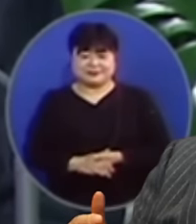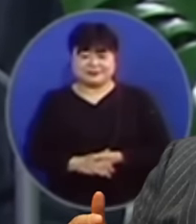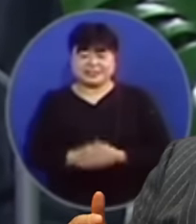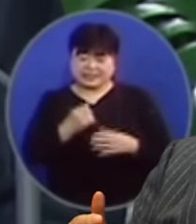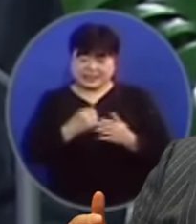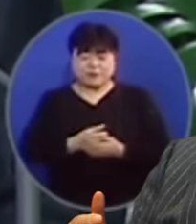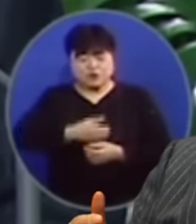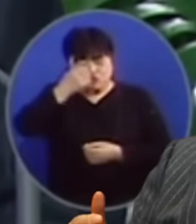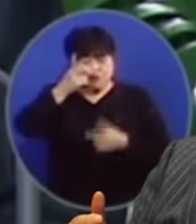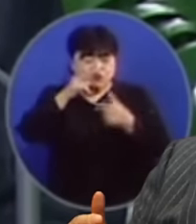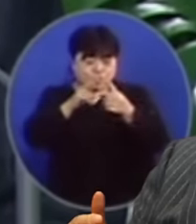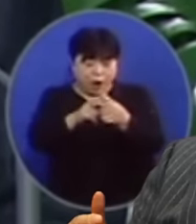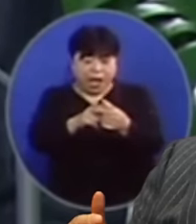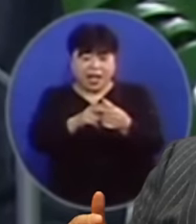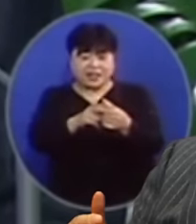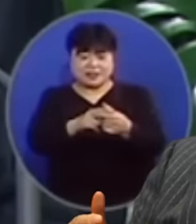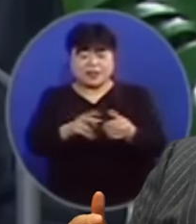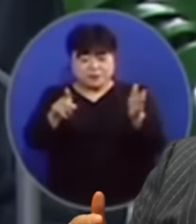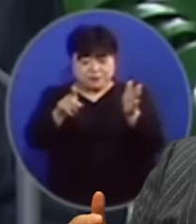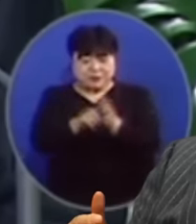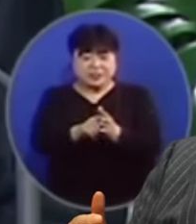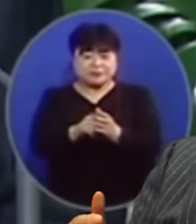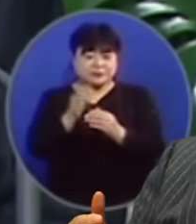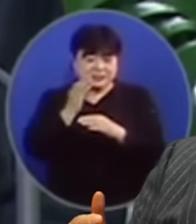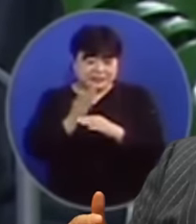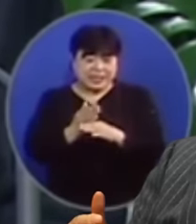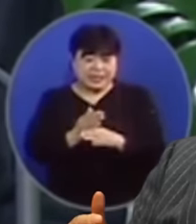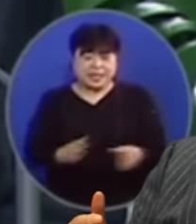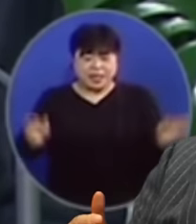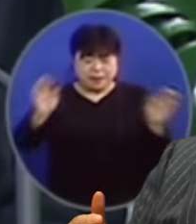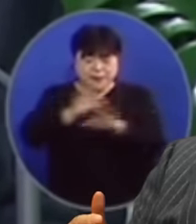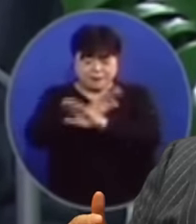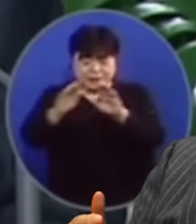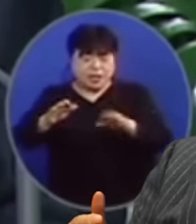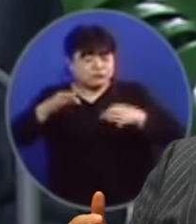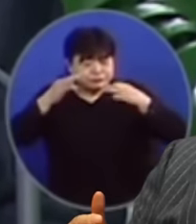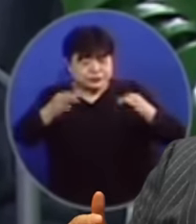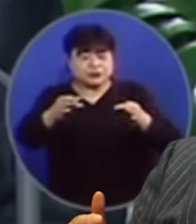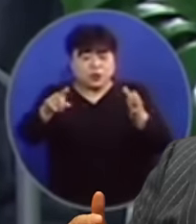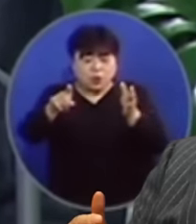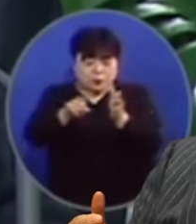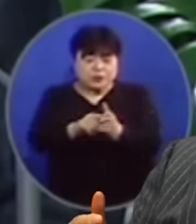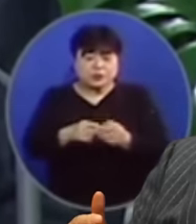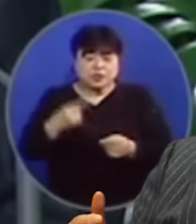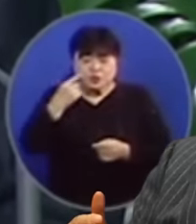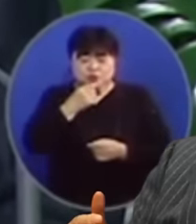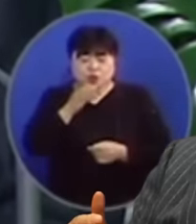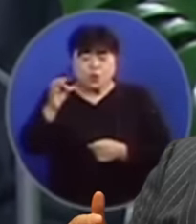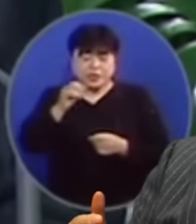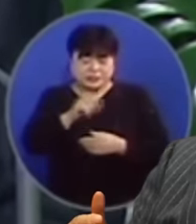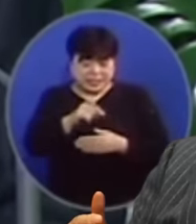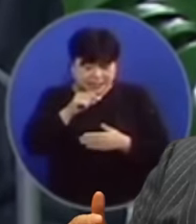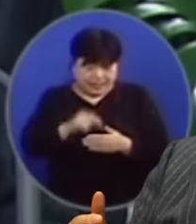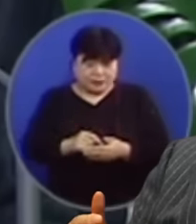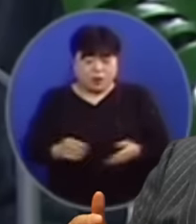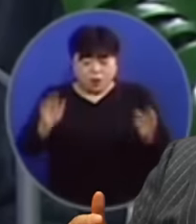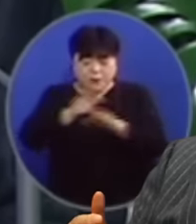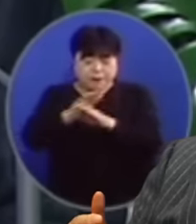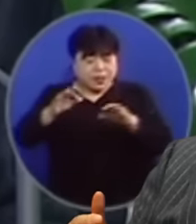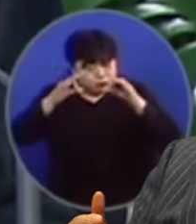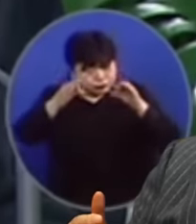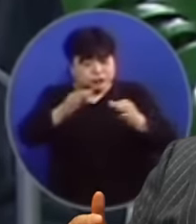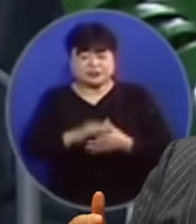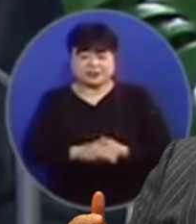이러므로 꿈과 믿음 사이에 밤낮으로 부르짖고 믿음과 입술의 고백 사이에도 밤낮